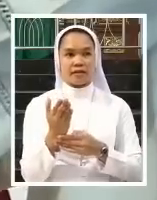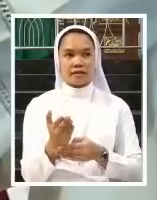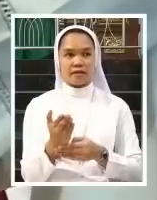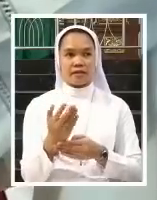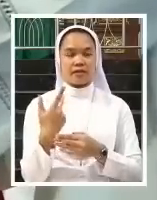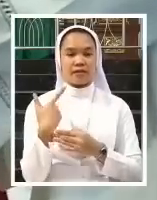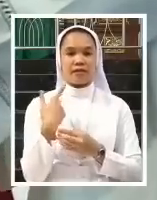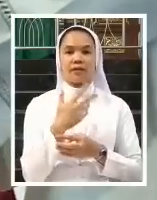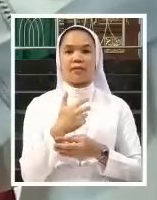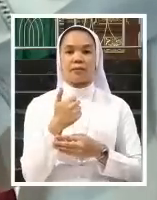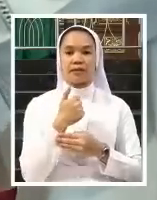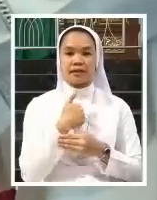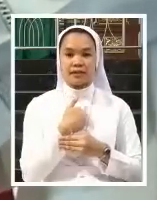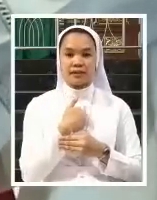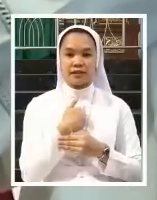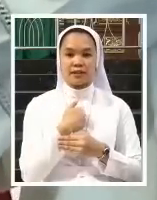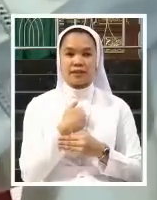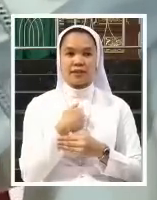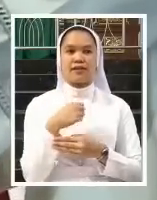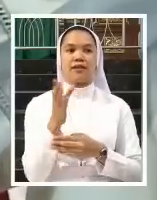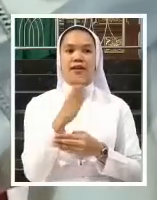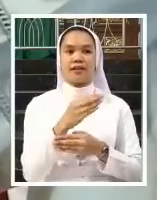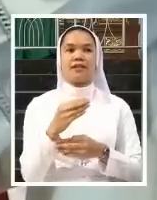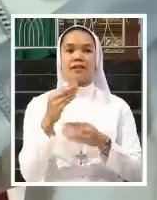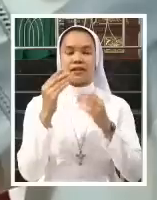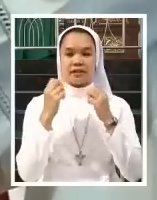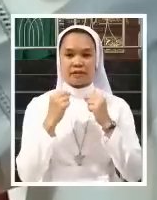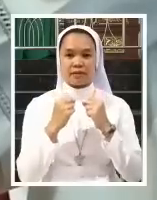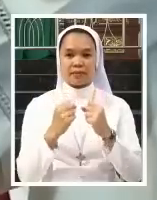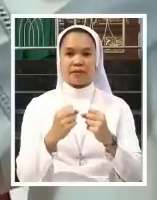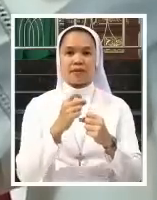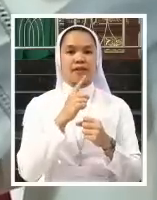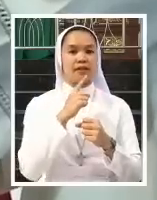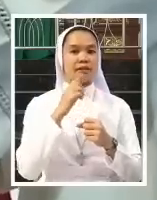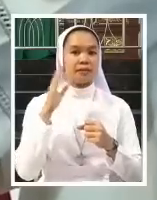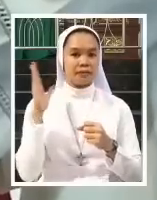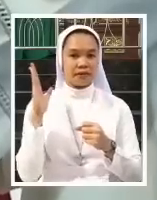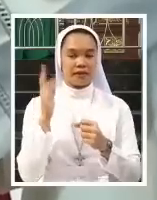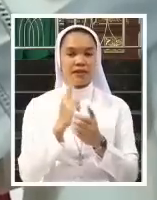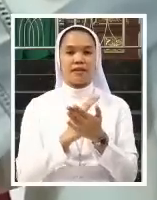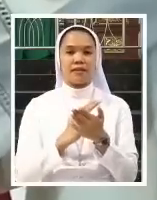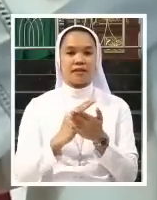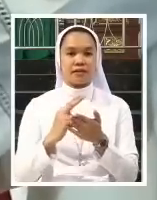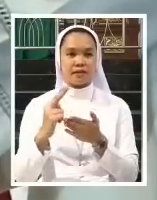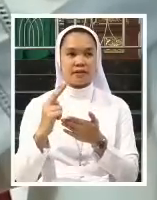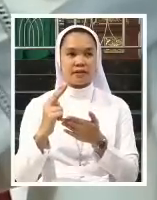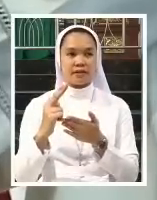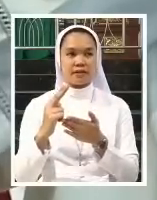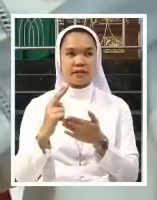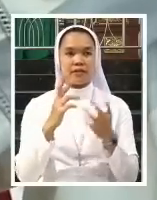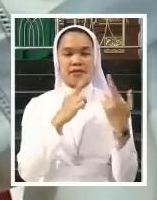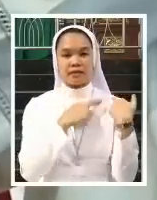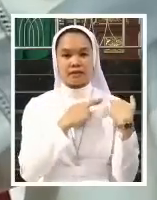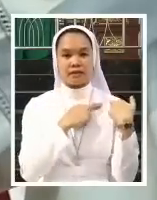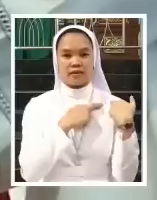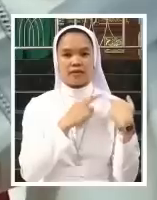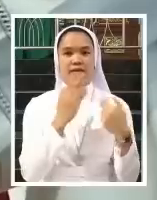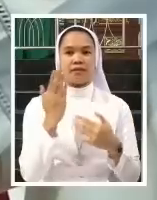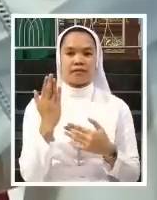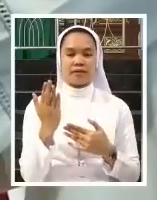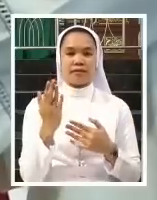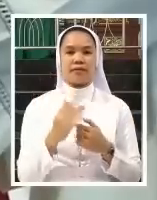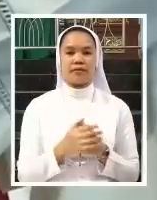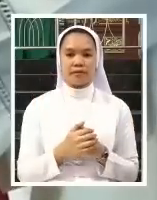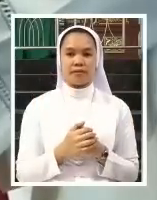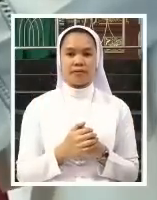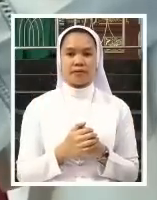sa diri, asin nagpapapusog sa mga panugakan mga banal na katugdan sa saiyang simbahan,